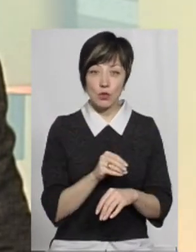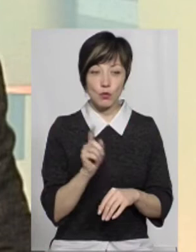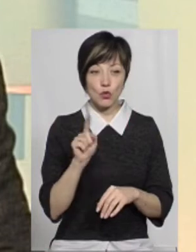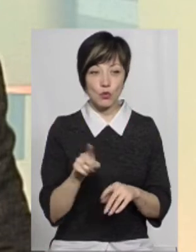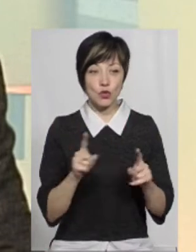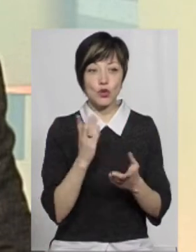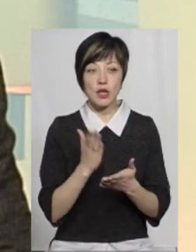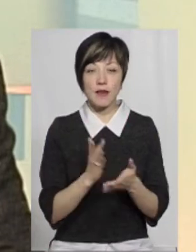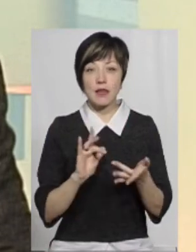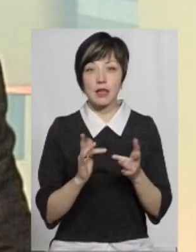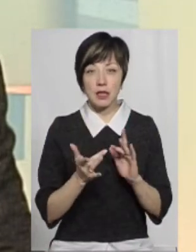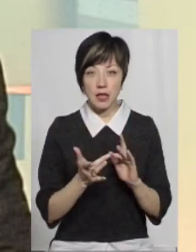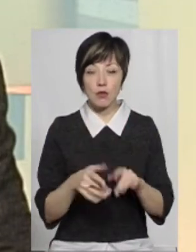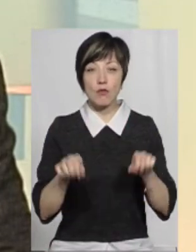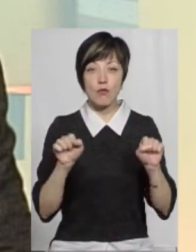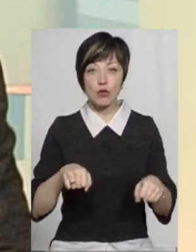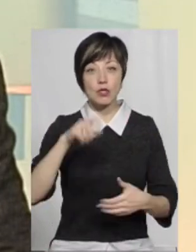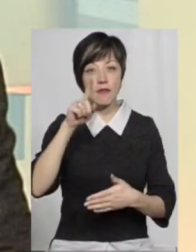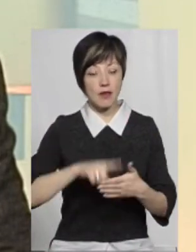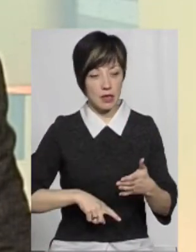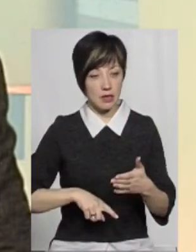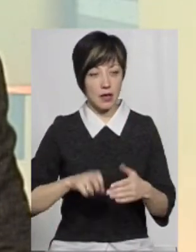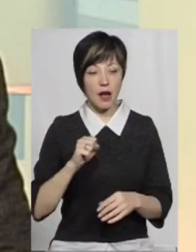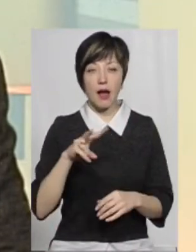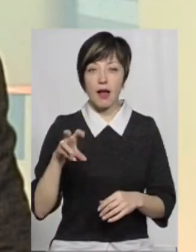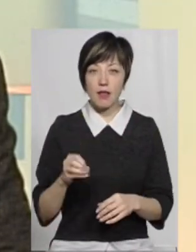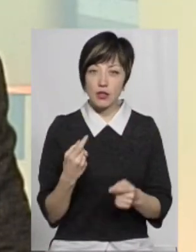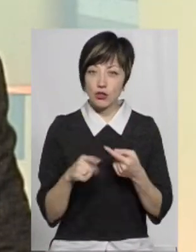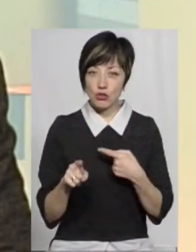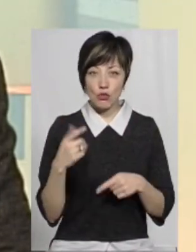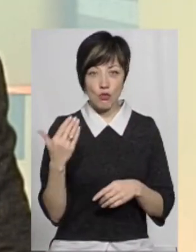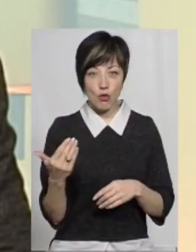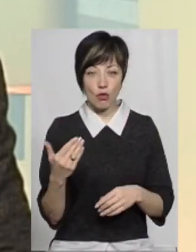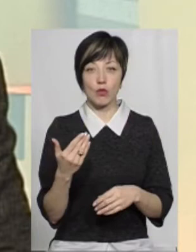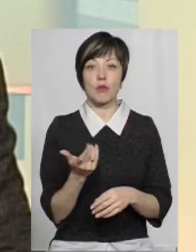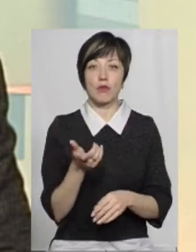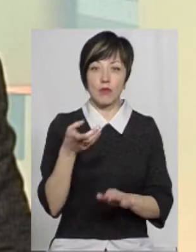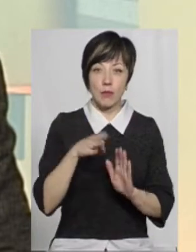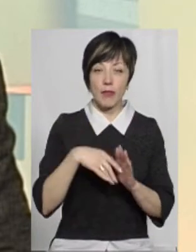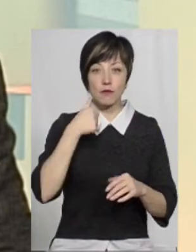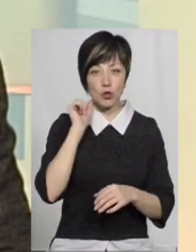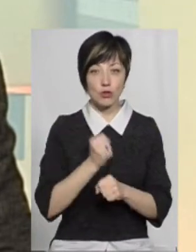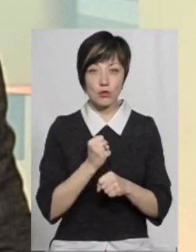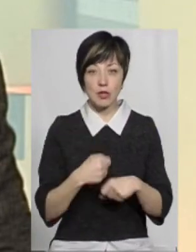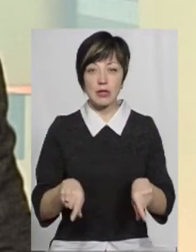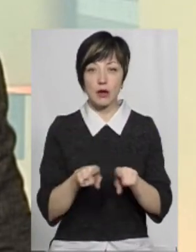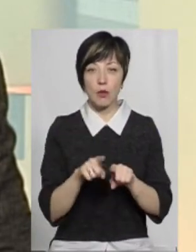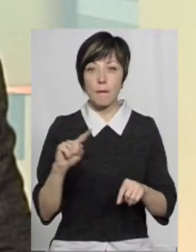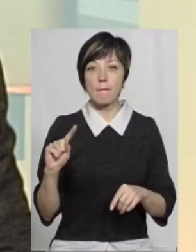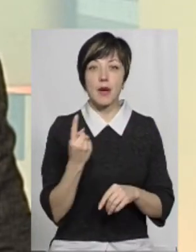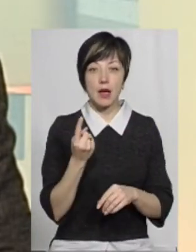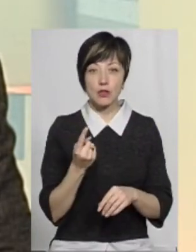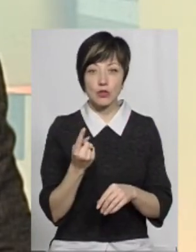тому, що є в інтернеті, можна вірити. Але я ще з іншої сторони усугублю, що ми вчора зробили таку навіть